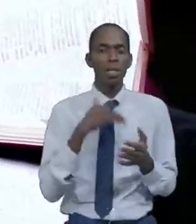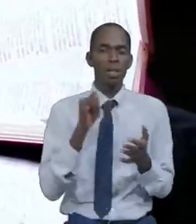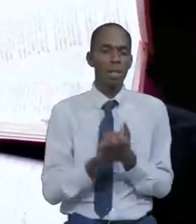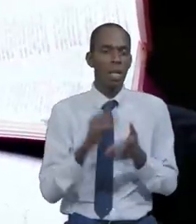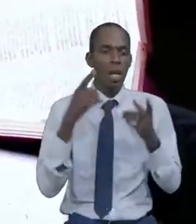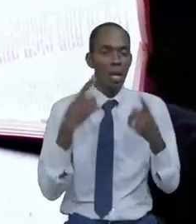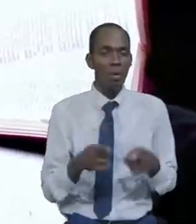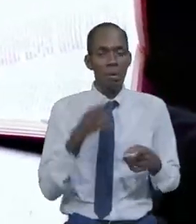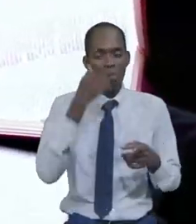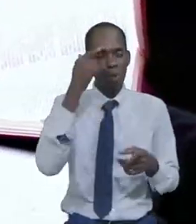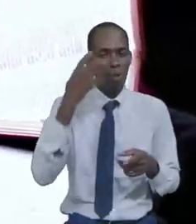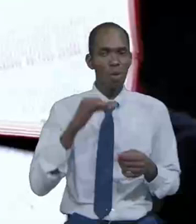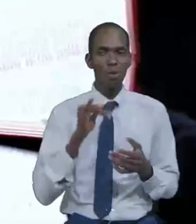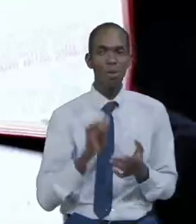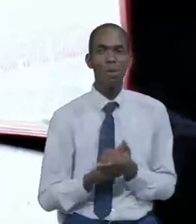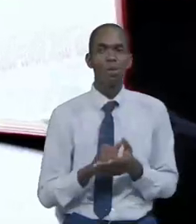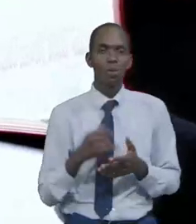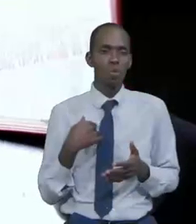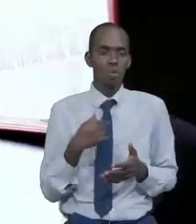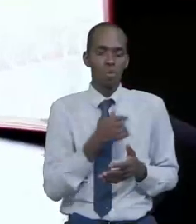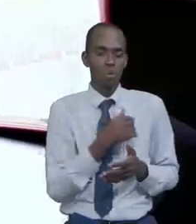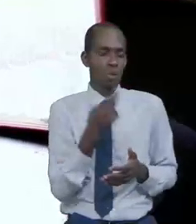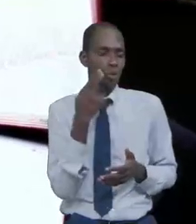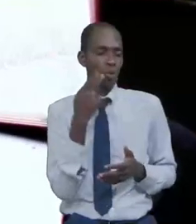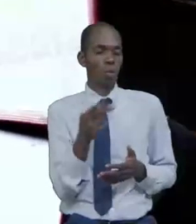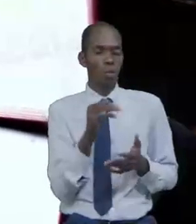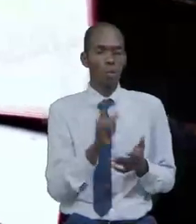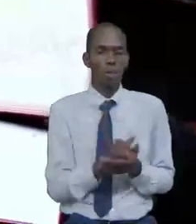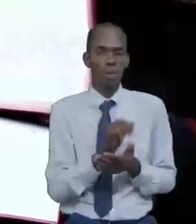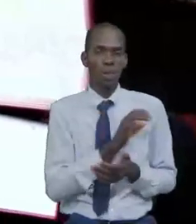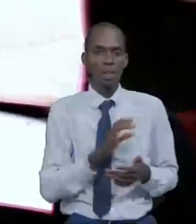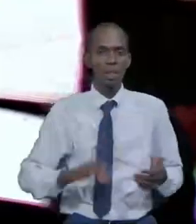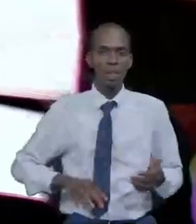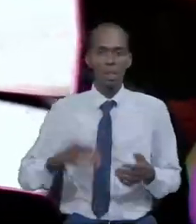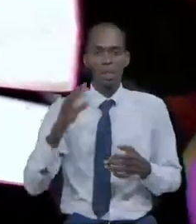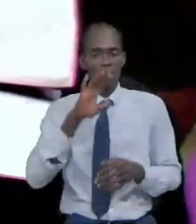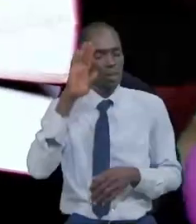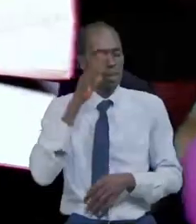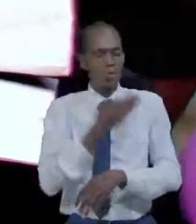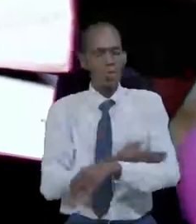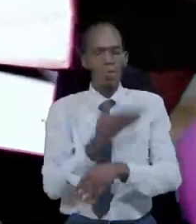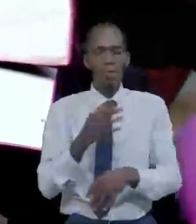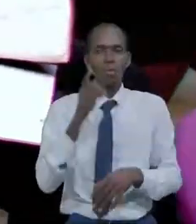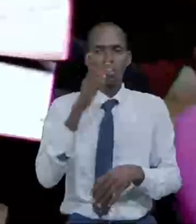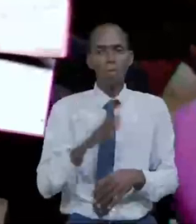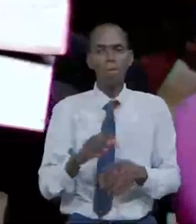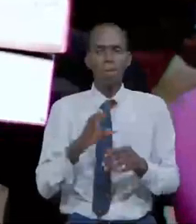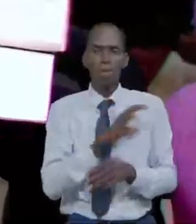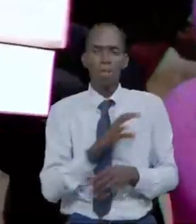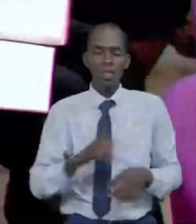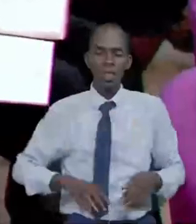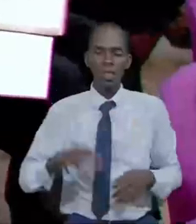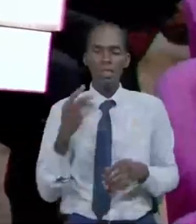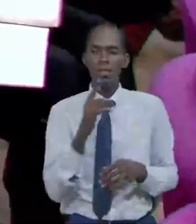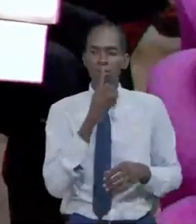de cela, quand il a vu cela, Christ, le Fils de Dieu, Christ, le vrai